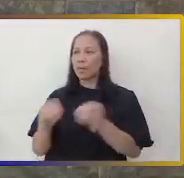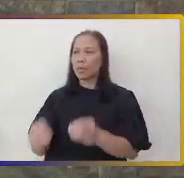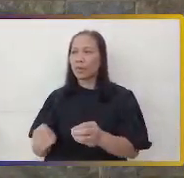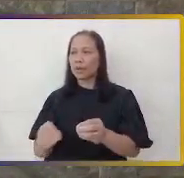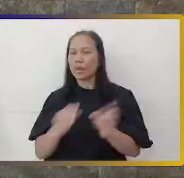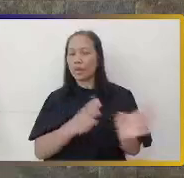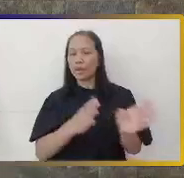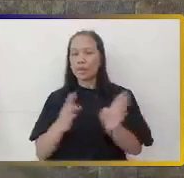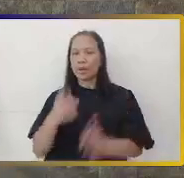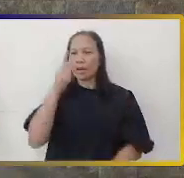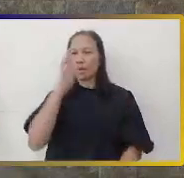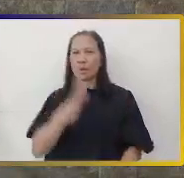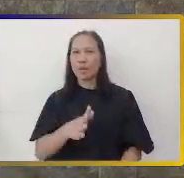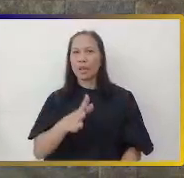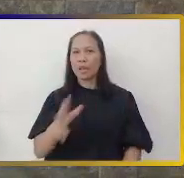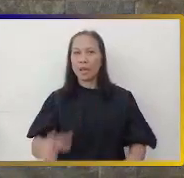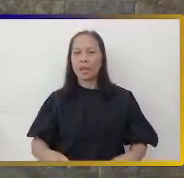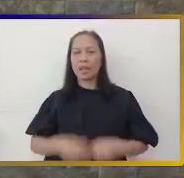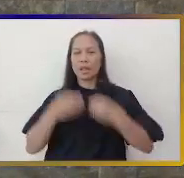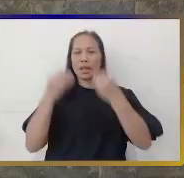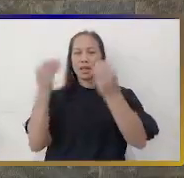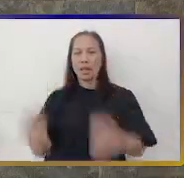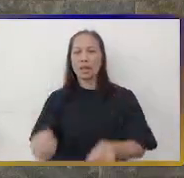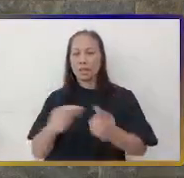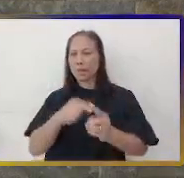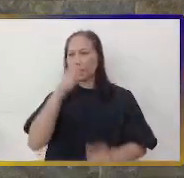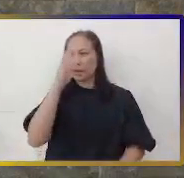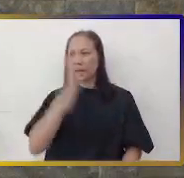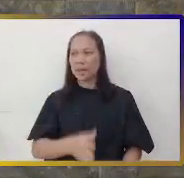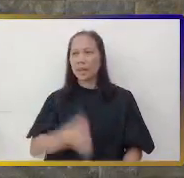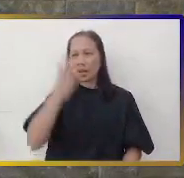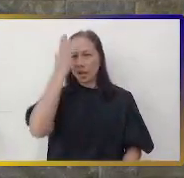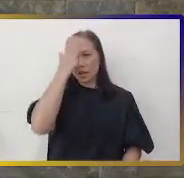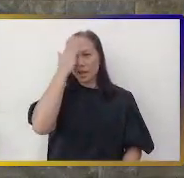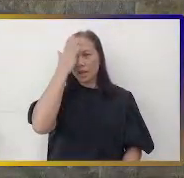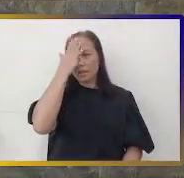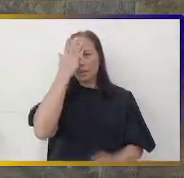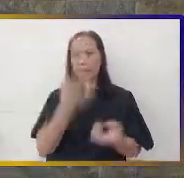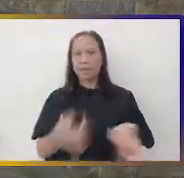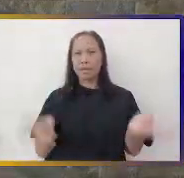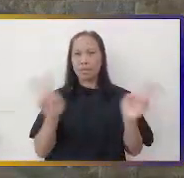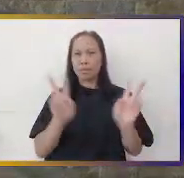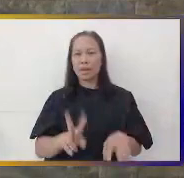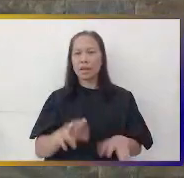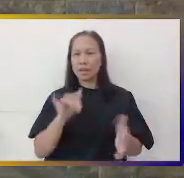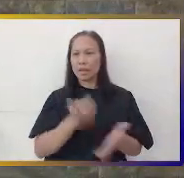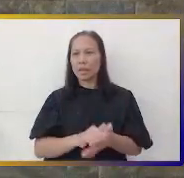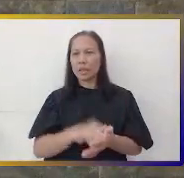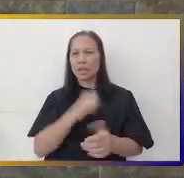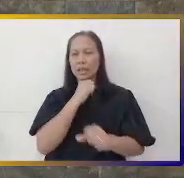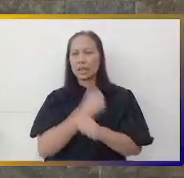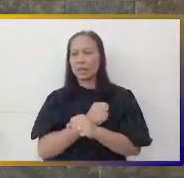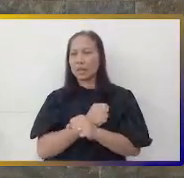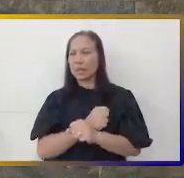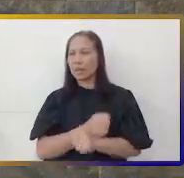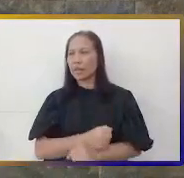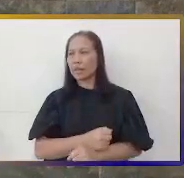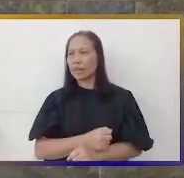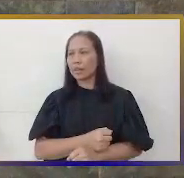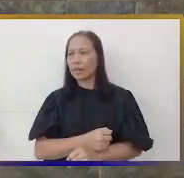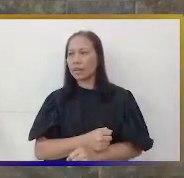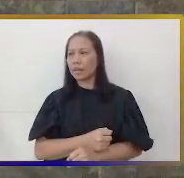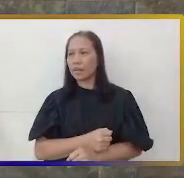Diyos ibinigay natin yan sa Diyos alam natin na valuable na yan secured pa yan therefore